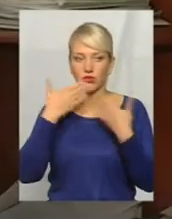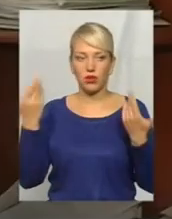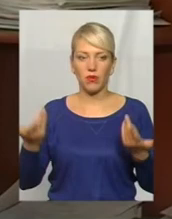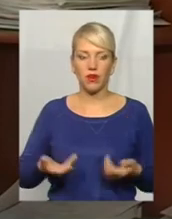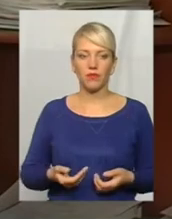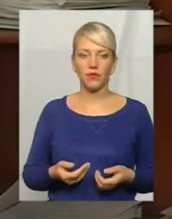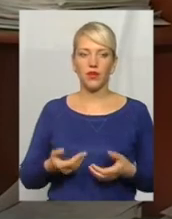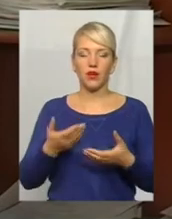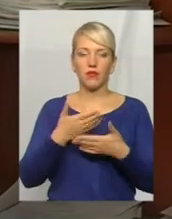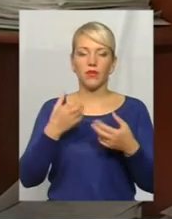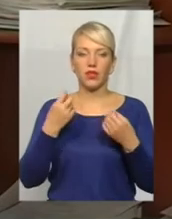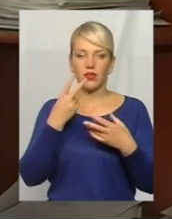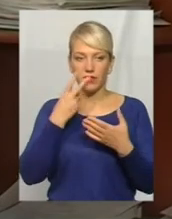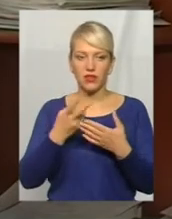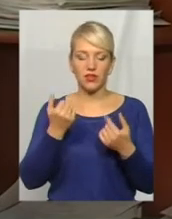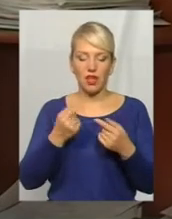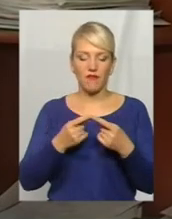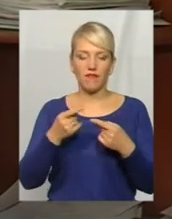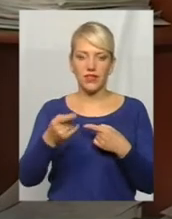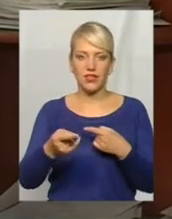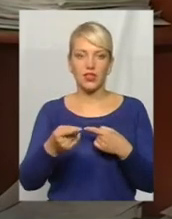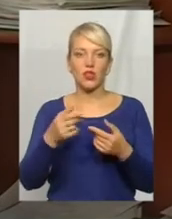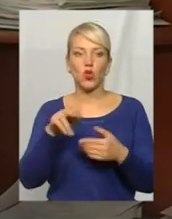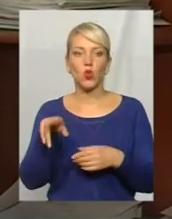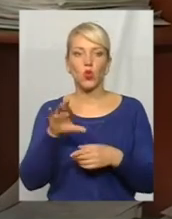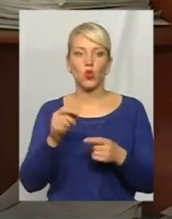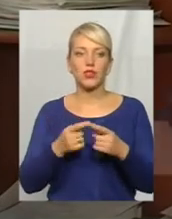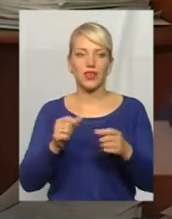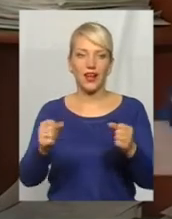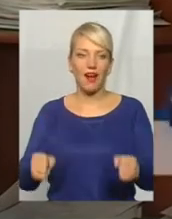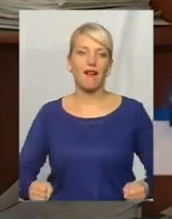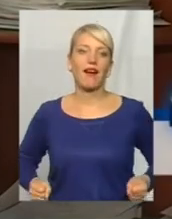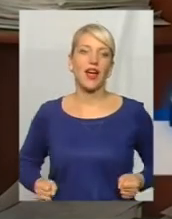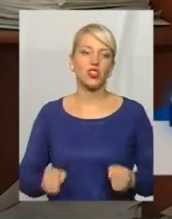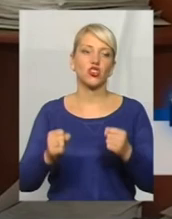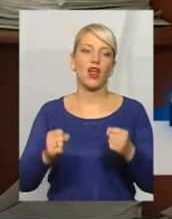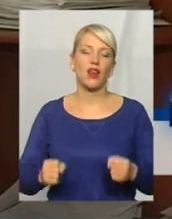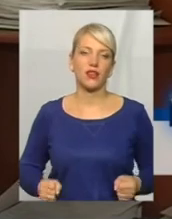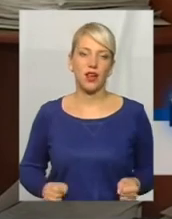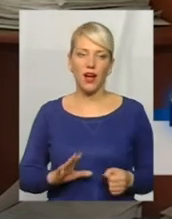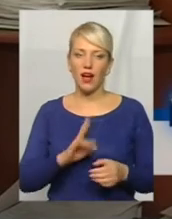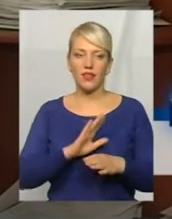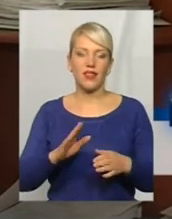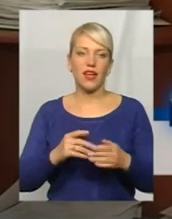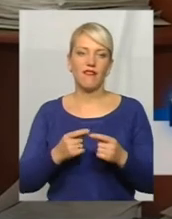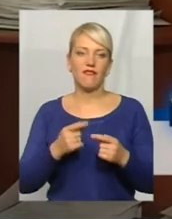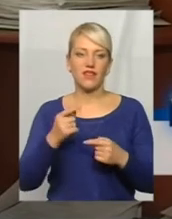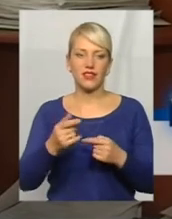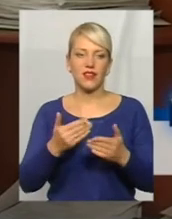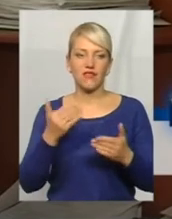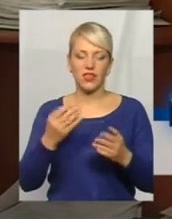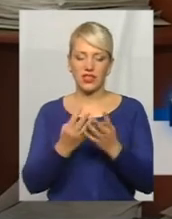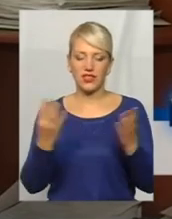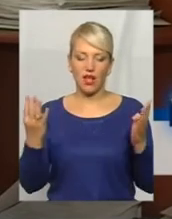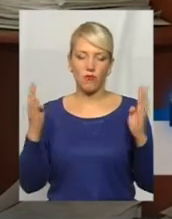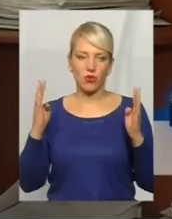Ми просто дивилися дійсно відстань до цих качелій, а не відстань від цього заборчика, яким